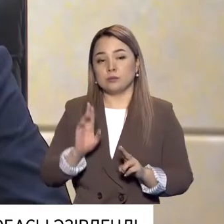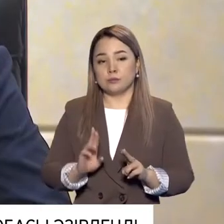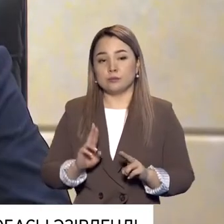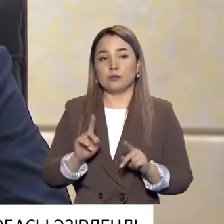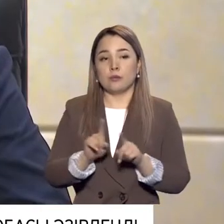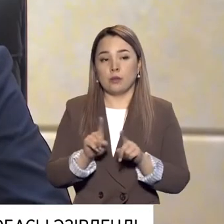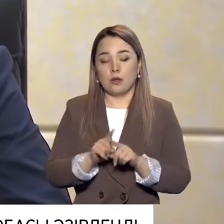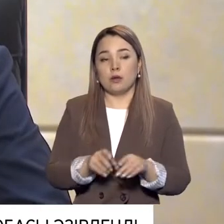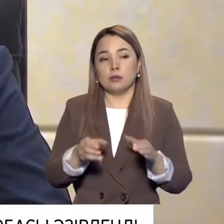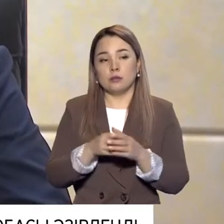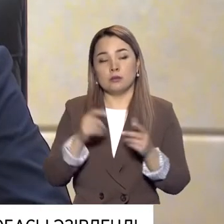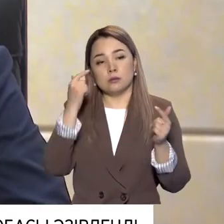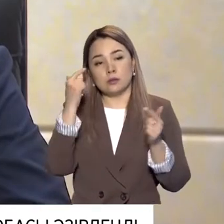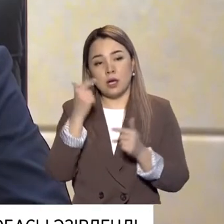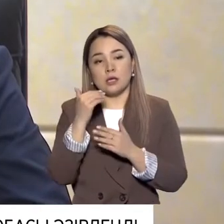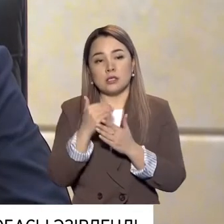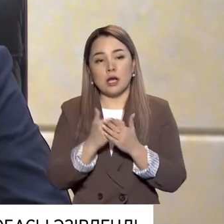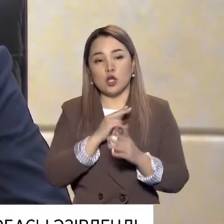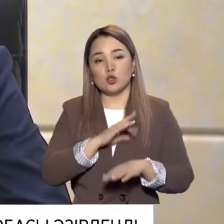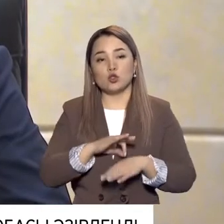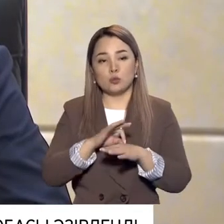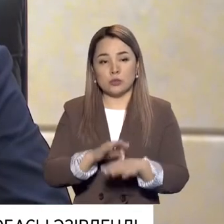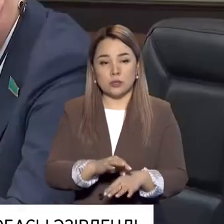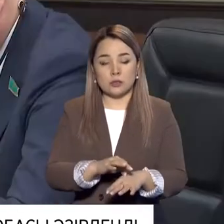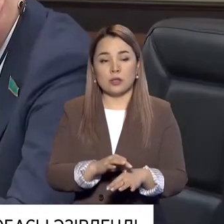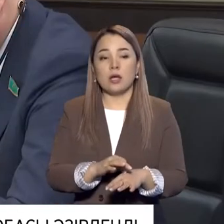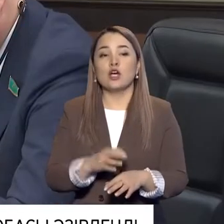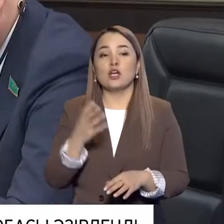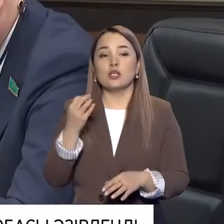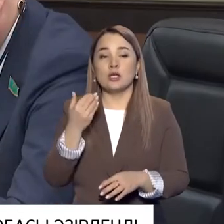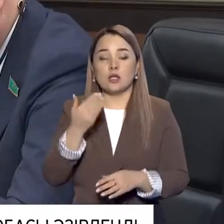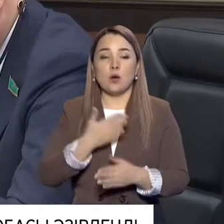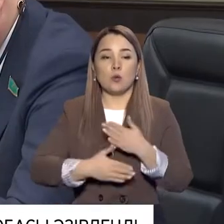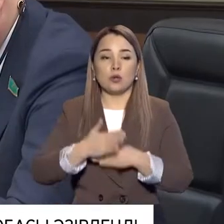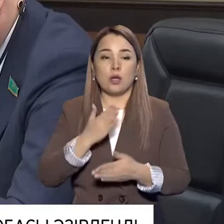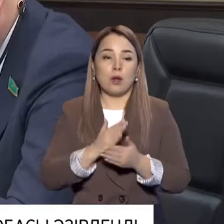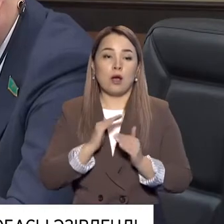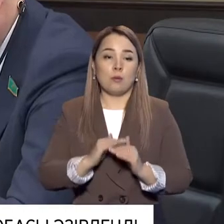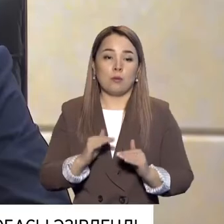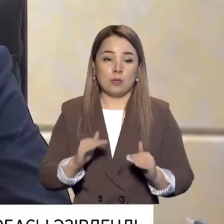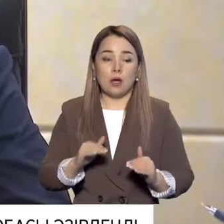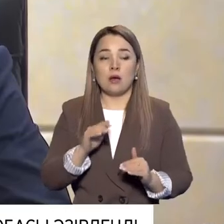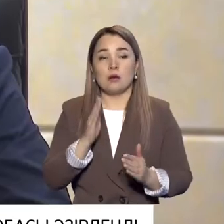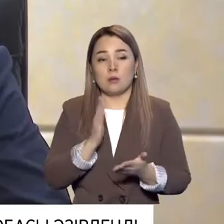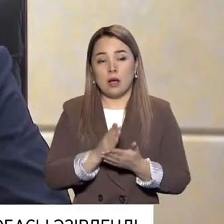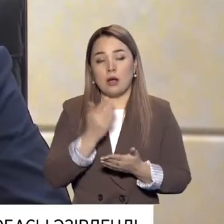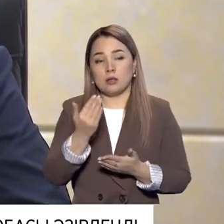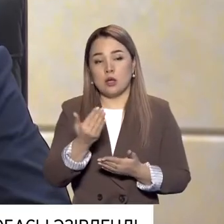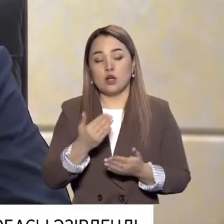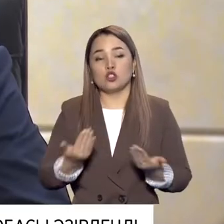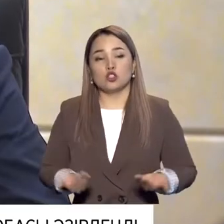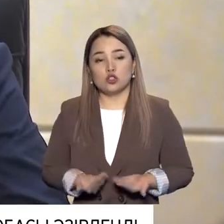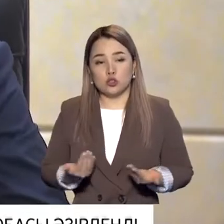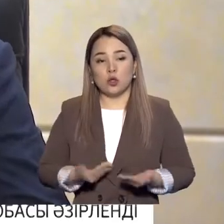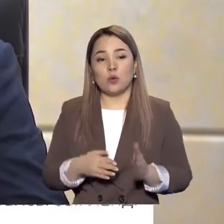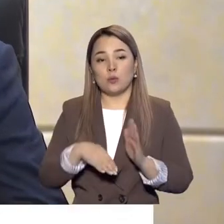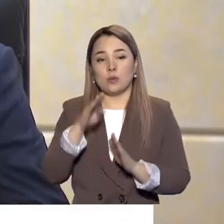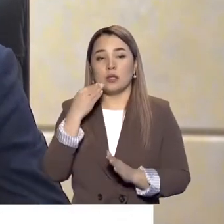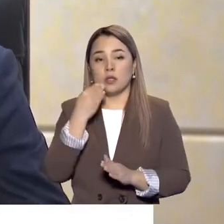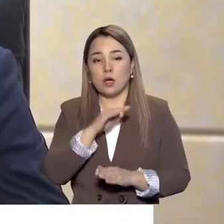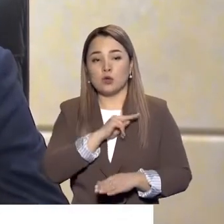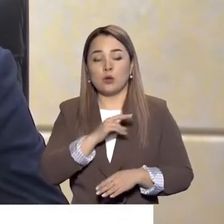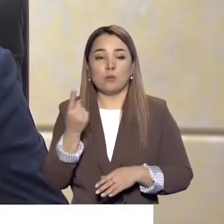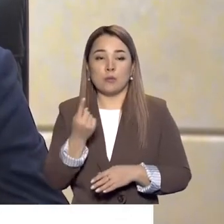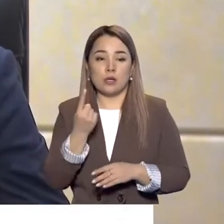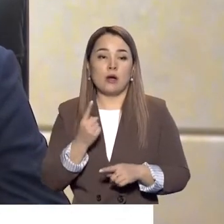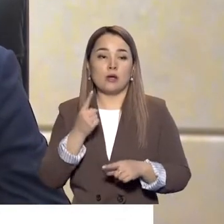қызметтер, білім беру салаларының жұмысын және мүгедектігі бар адамдардың өмір сүру сапасын жақсартуға бағытталған